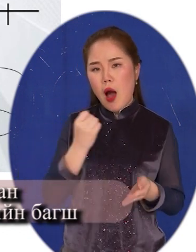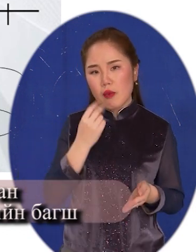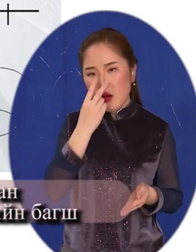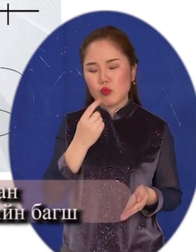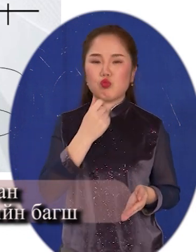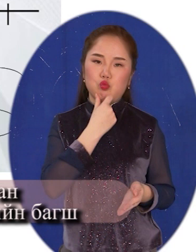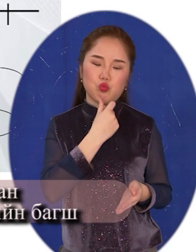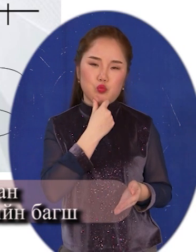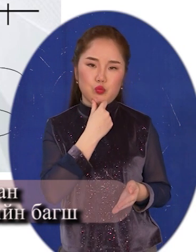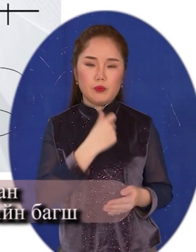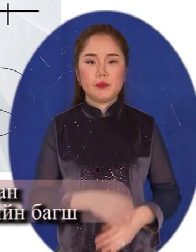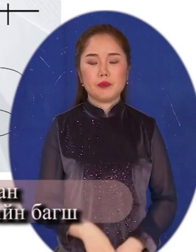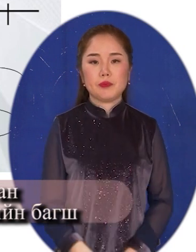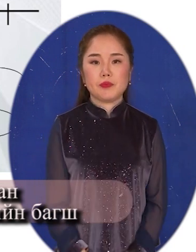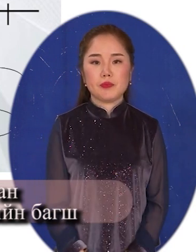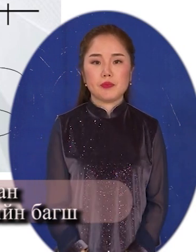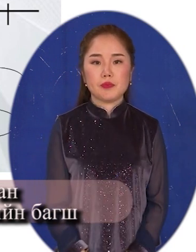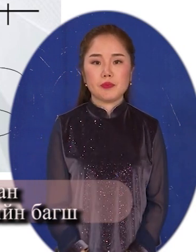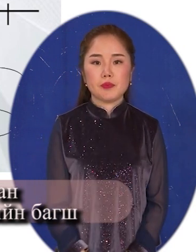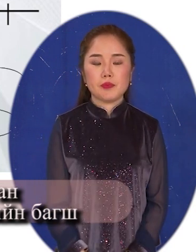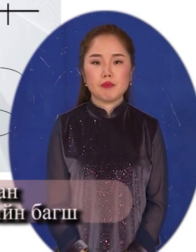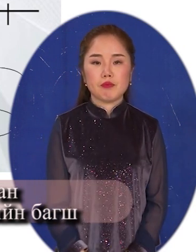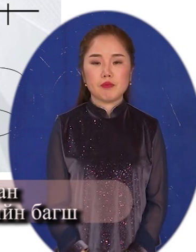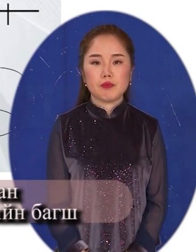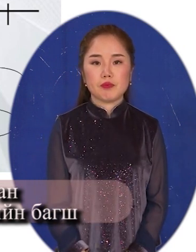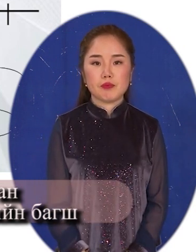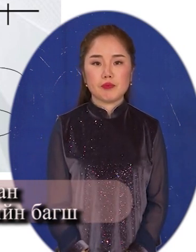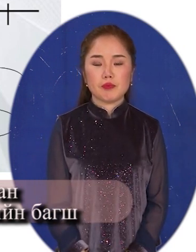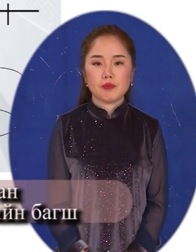Акчасы машина алууга жетпейтиндиги белгилүү болду.